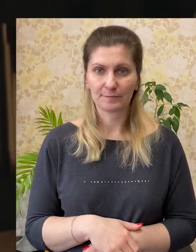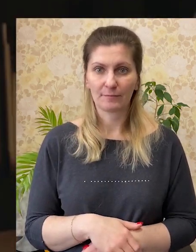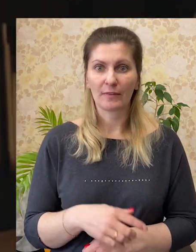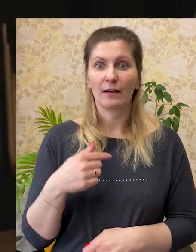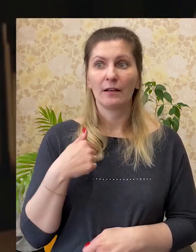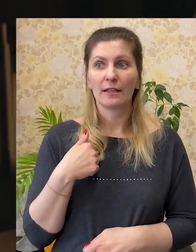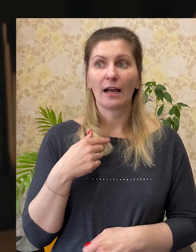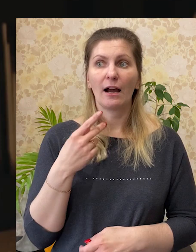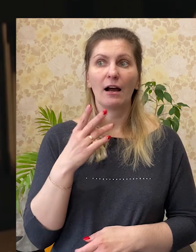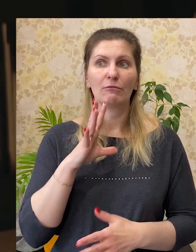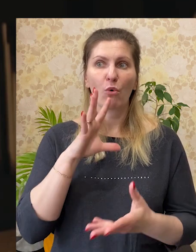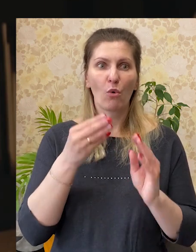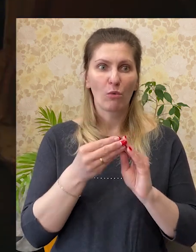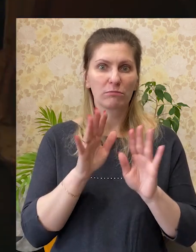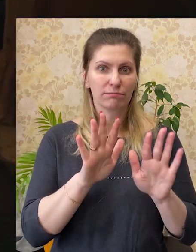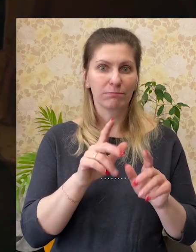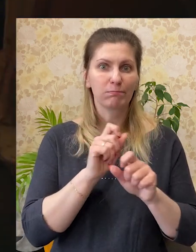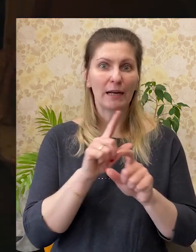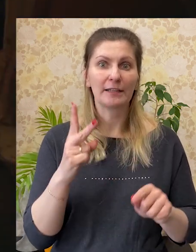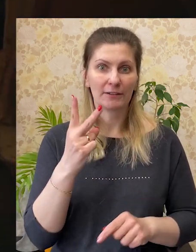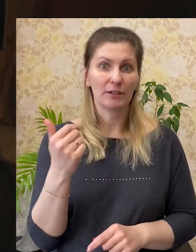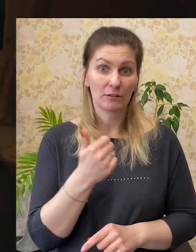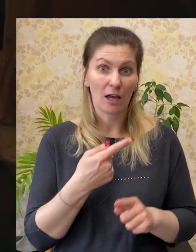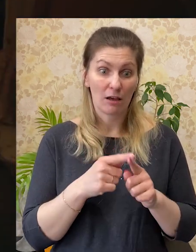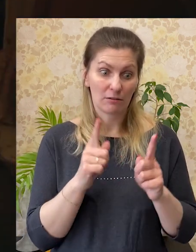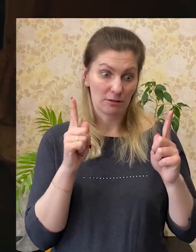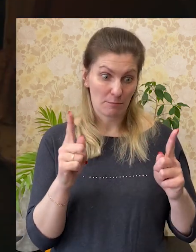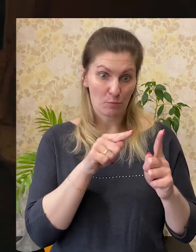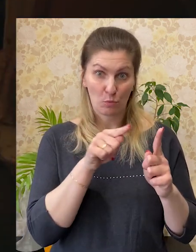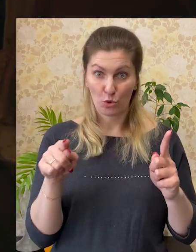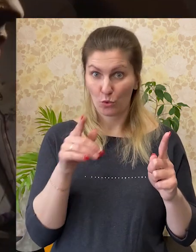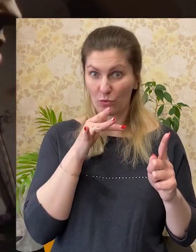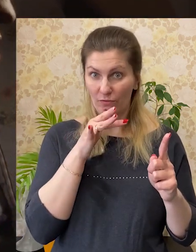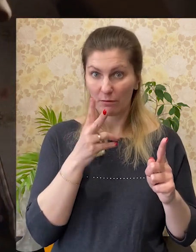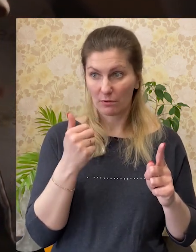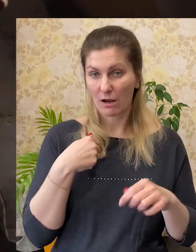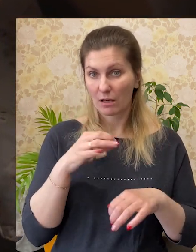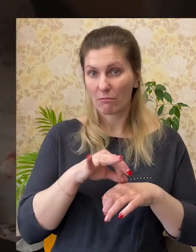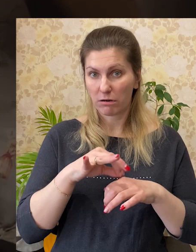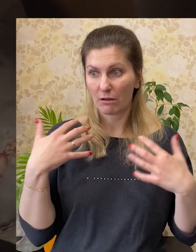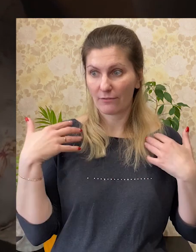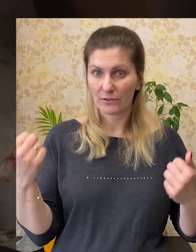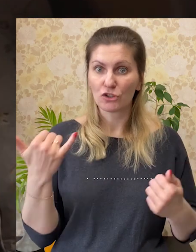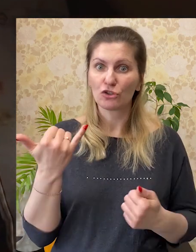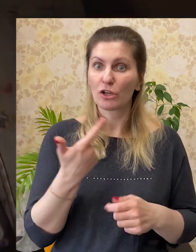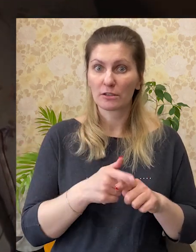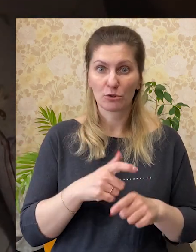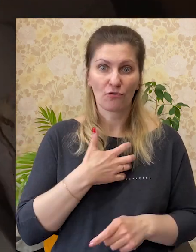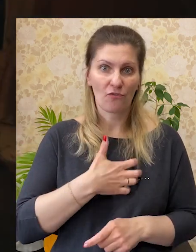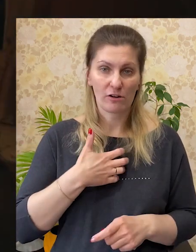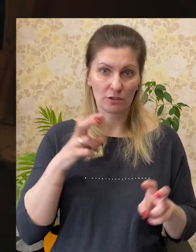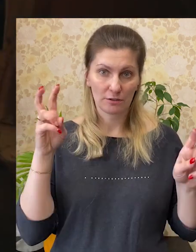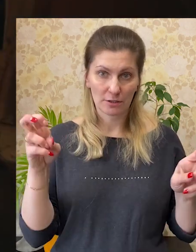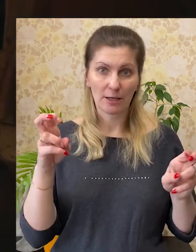Я провела в больнице 2 недели. Ну, определенный просто этап в жизни, да, я переболела, да, сейчас это очень актуальная тема. Меня